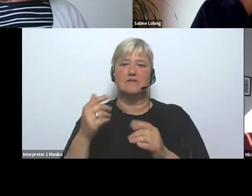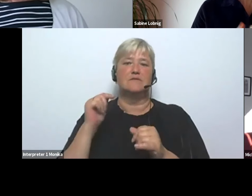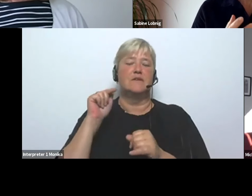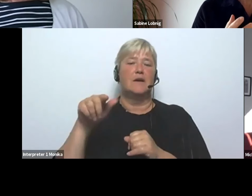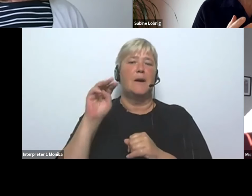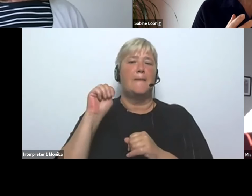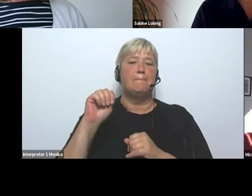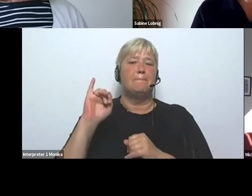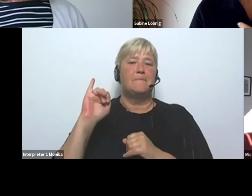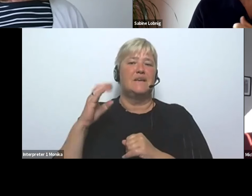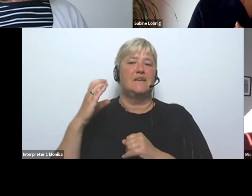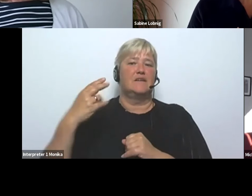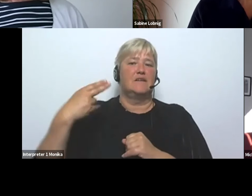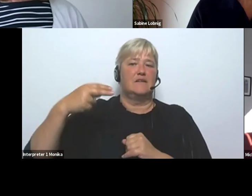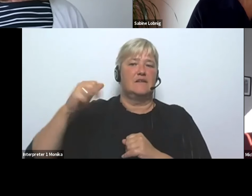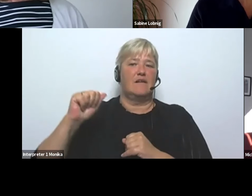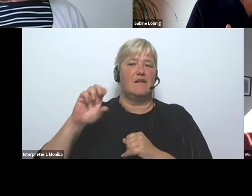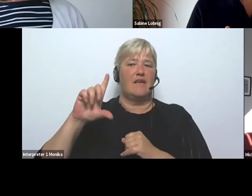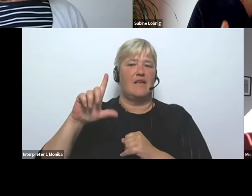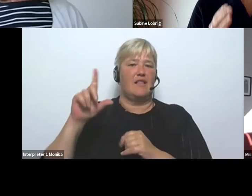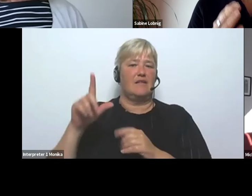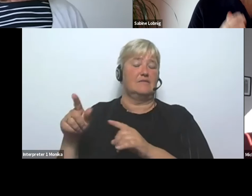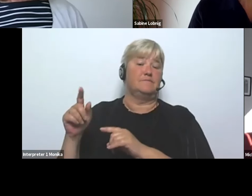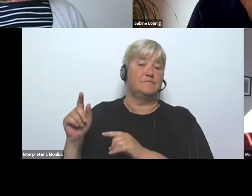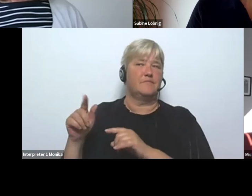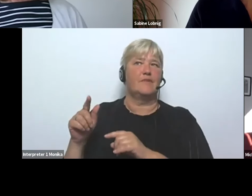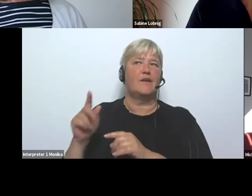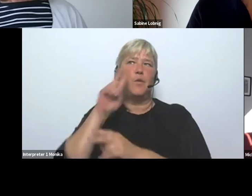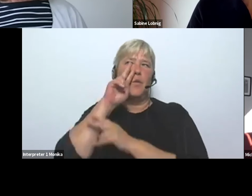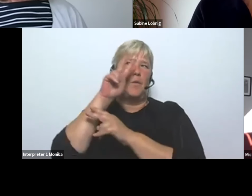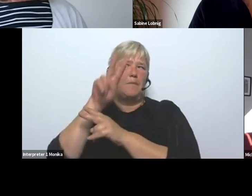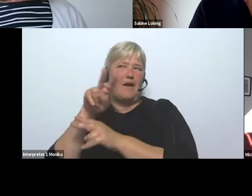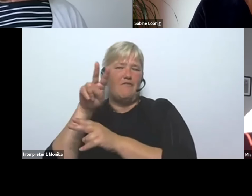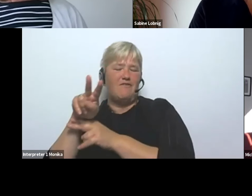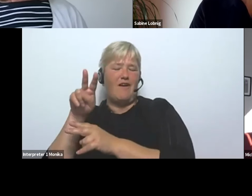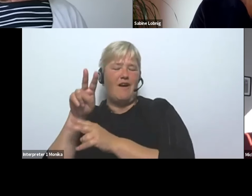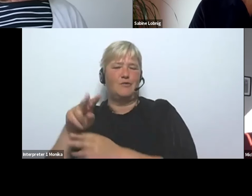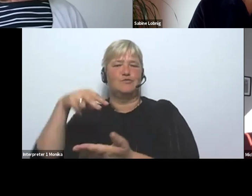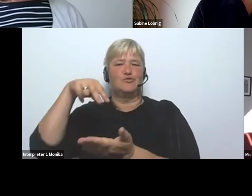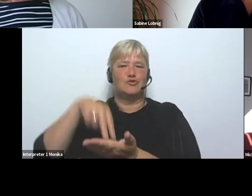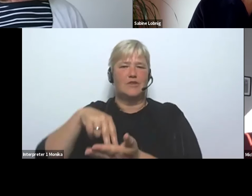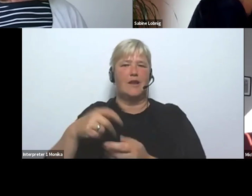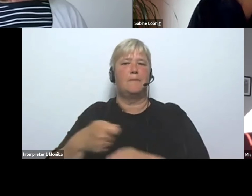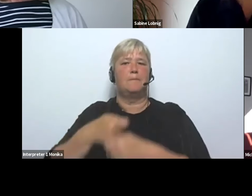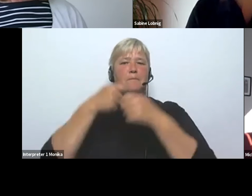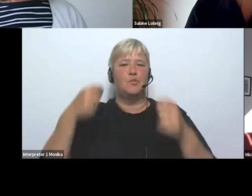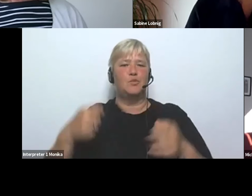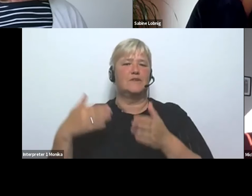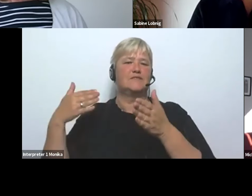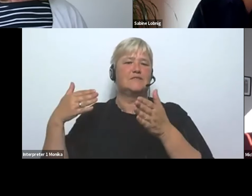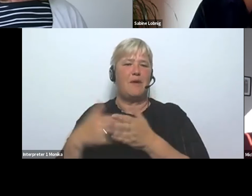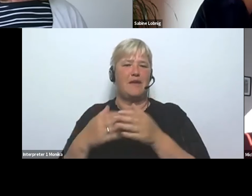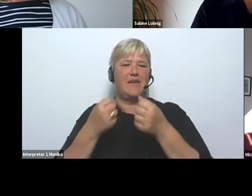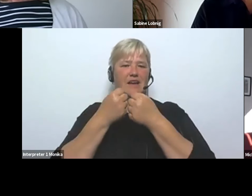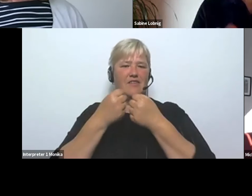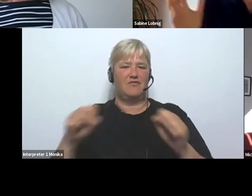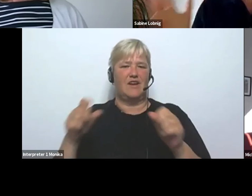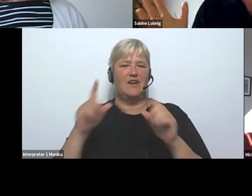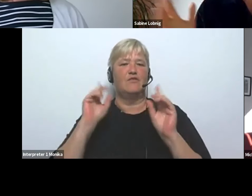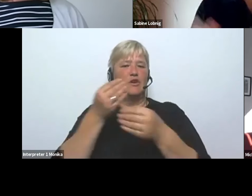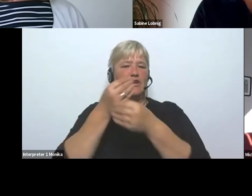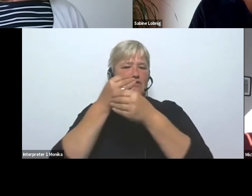ist der Leiter der Überwachungsstelle des Bundes für Barrierefreiheit von Informationstechnik in